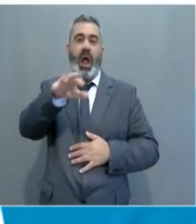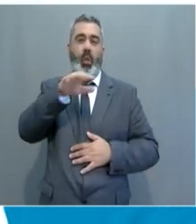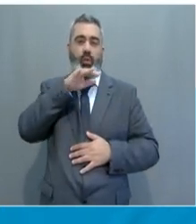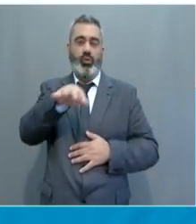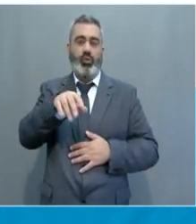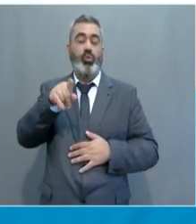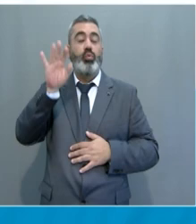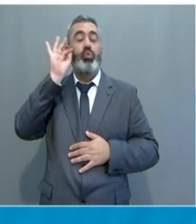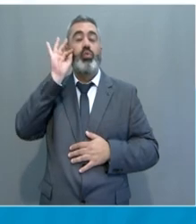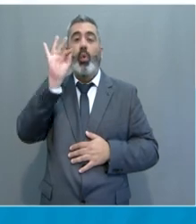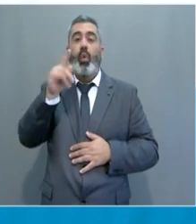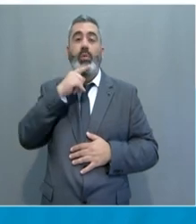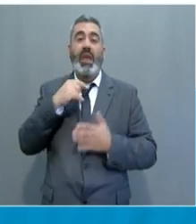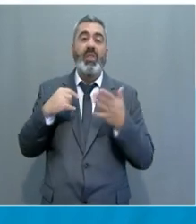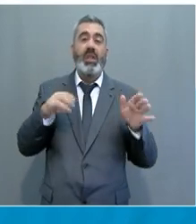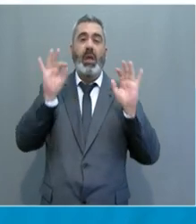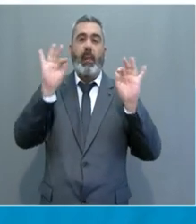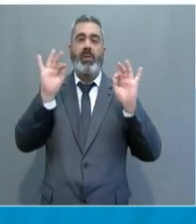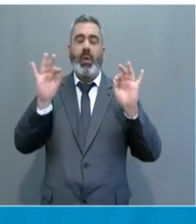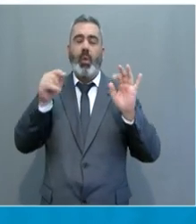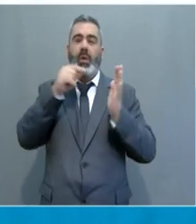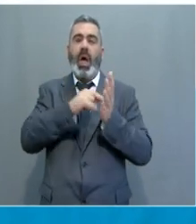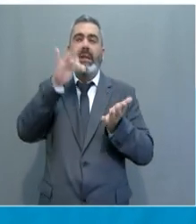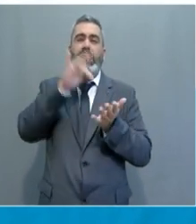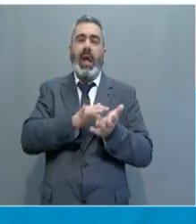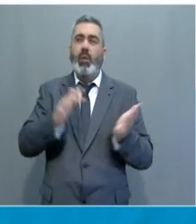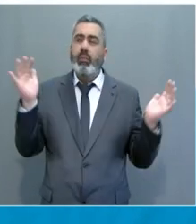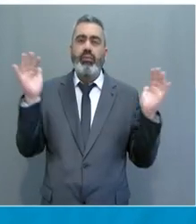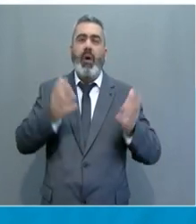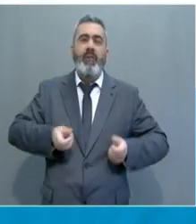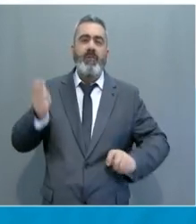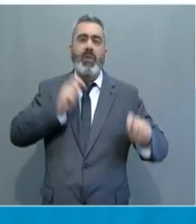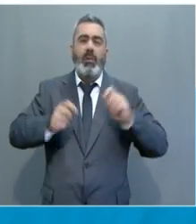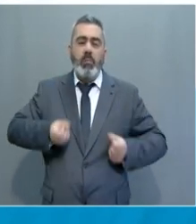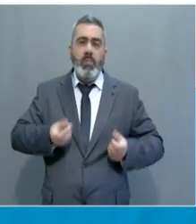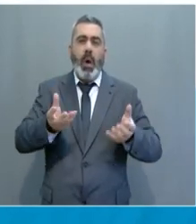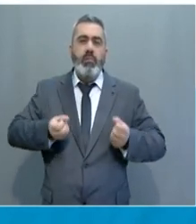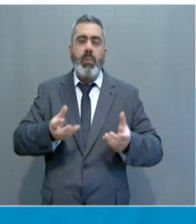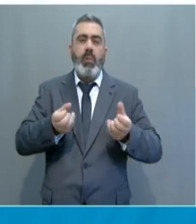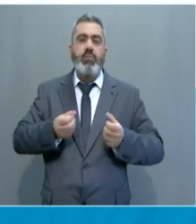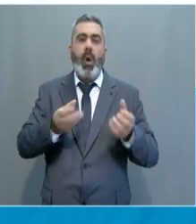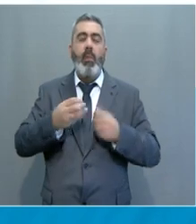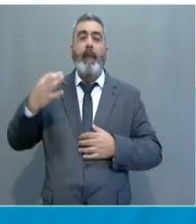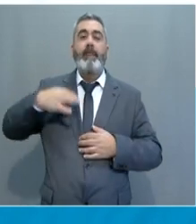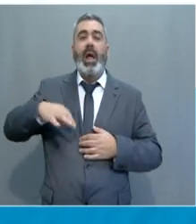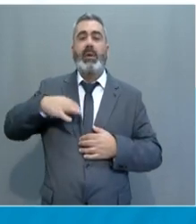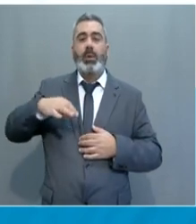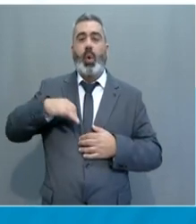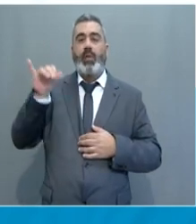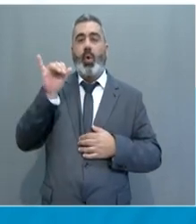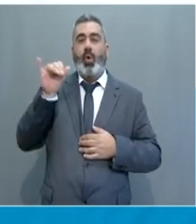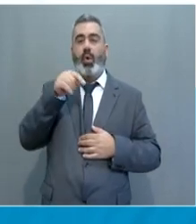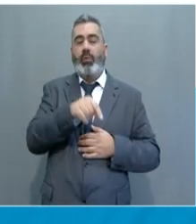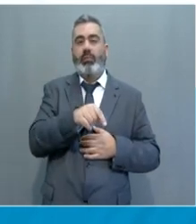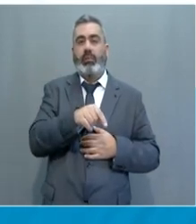να γίνει η Δυτική Μακεδονία κέντρο παραγωγής και διανομής πράσινου υδρογόνου, αλλά και κέντρο